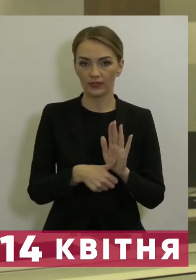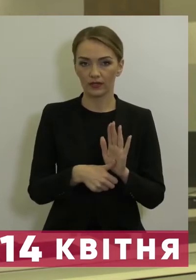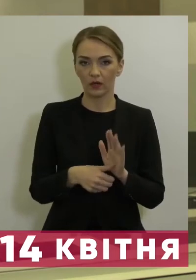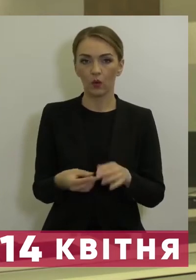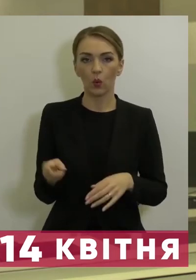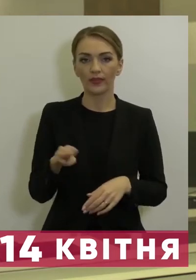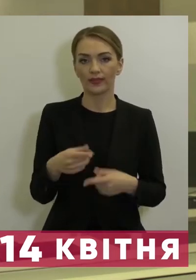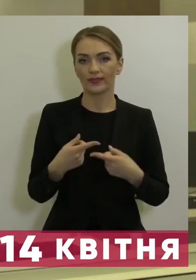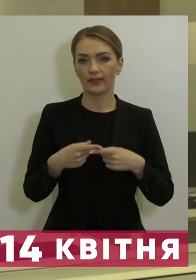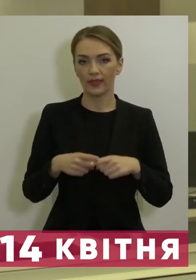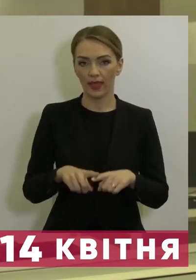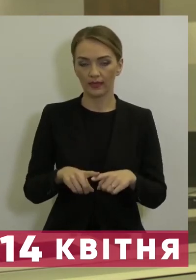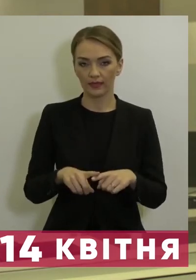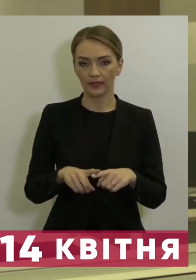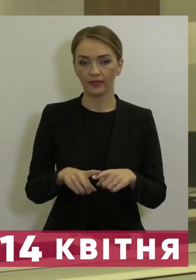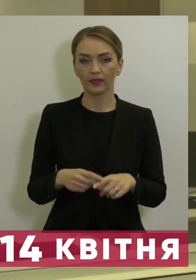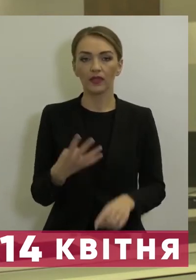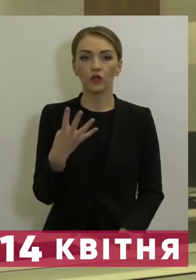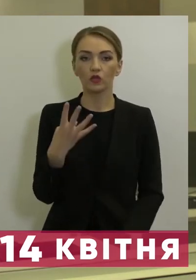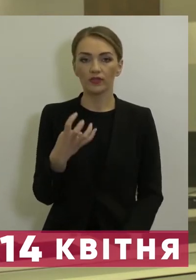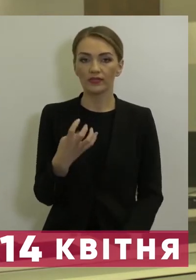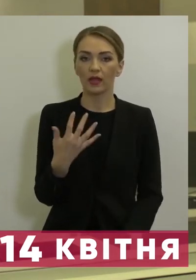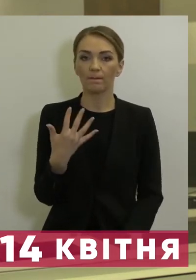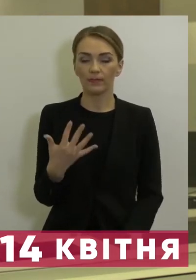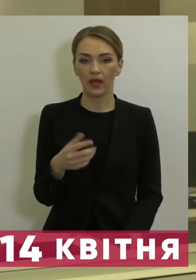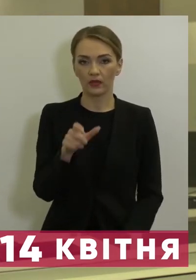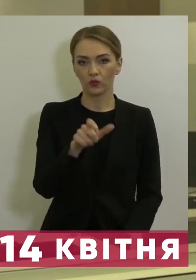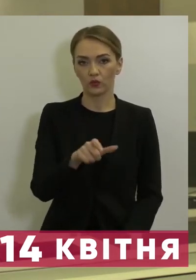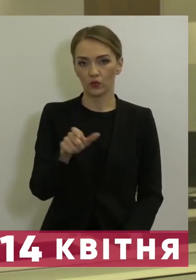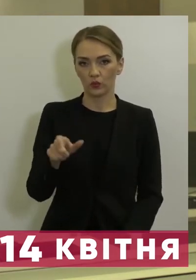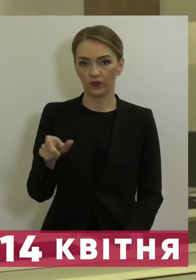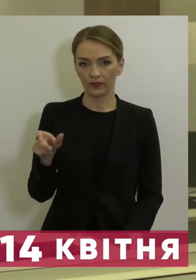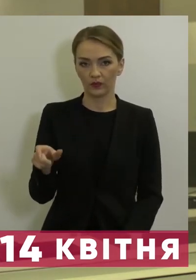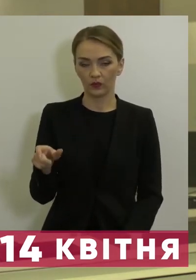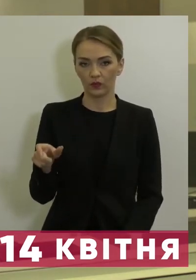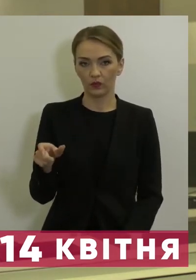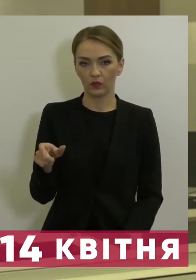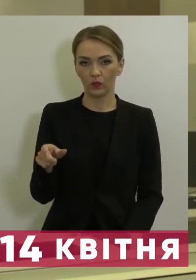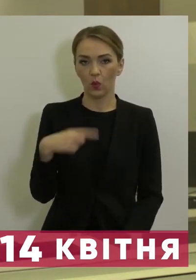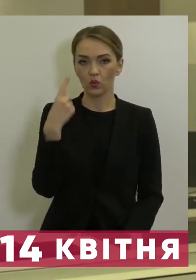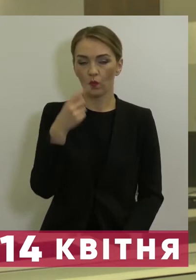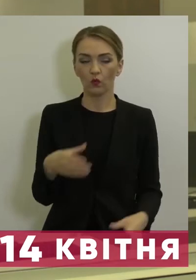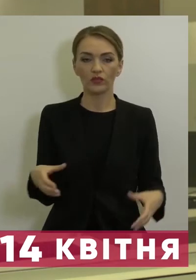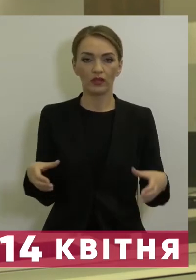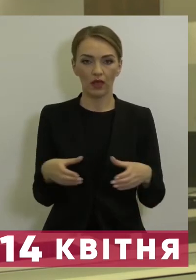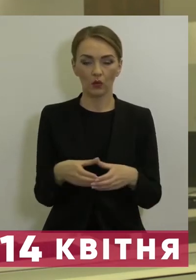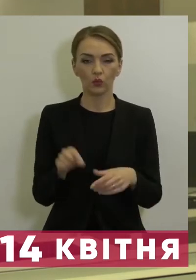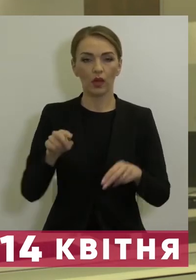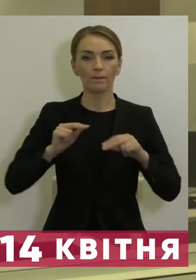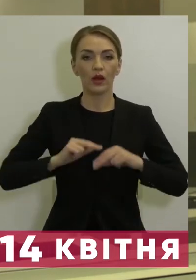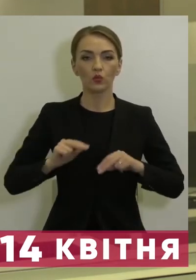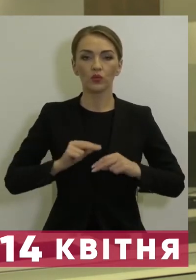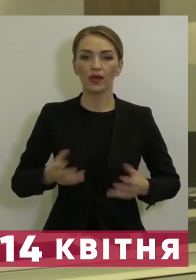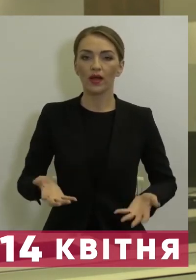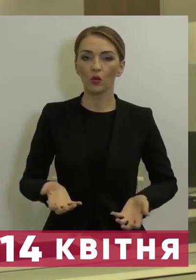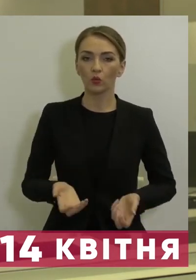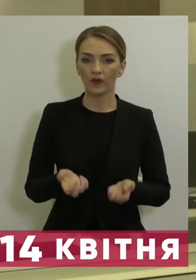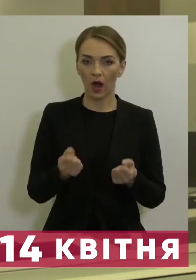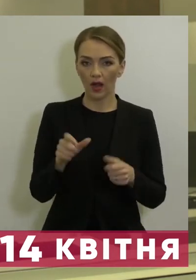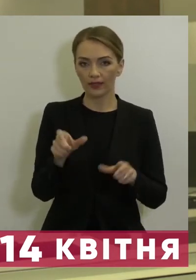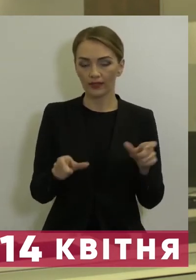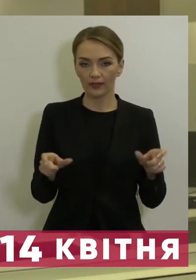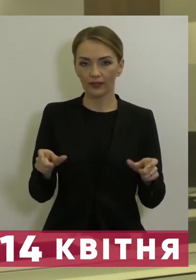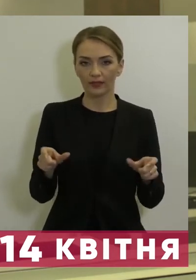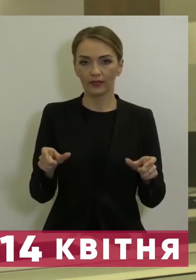96 одиниць техніки та 405 чоловік особового складу. Там працюють рятувальники